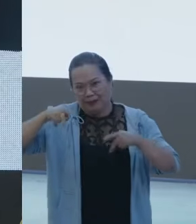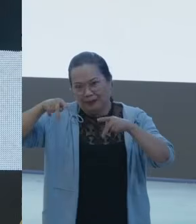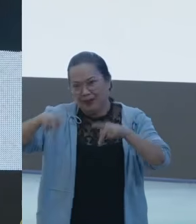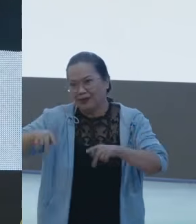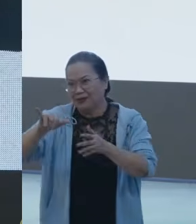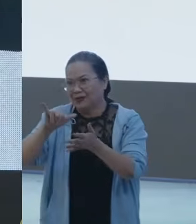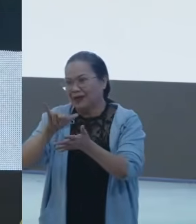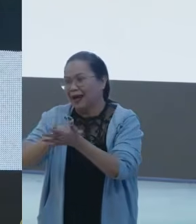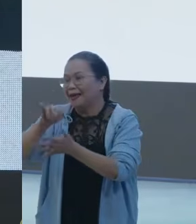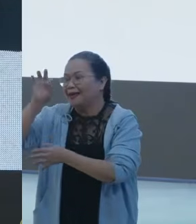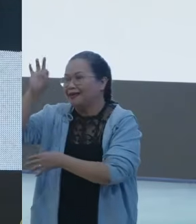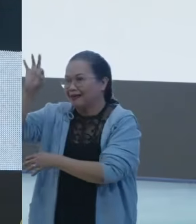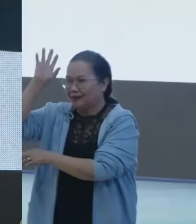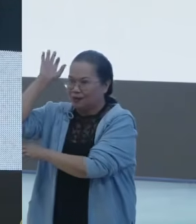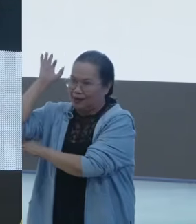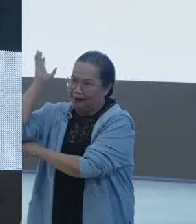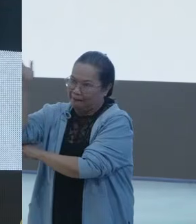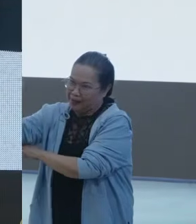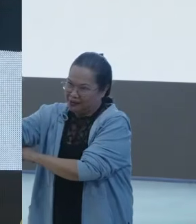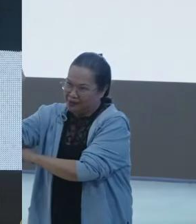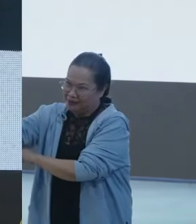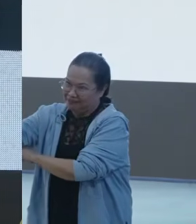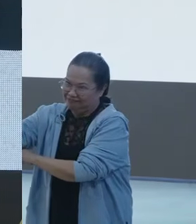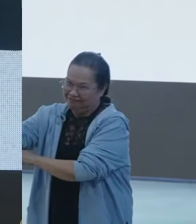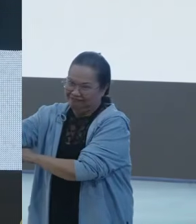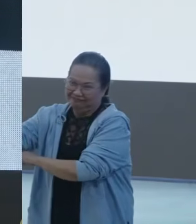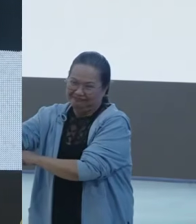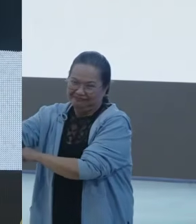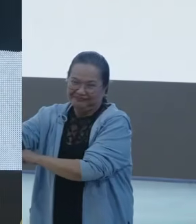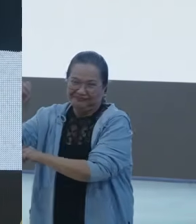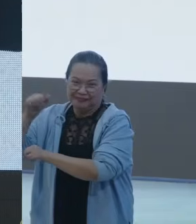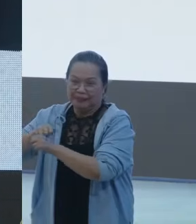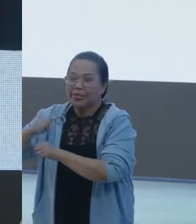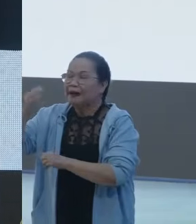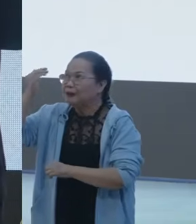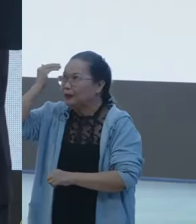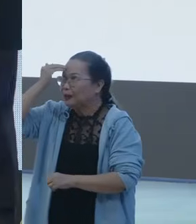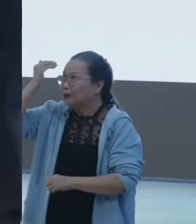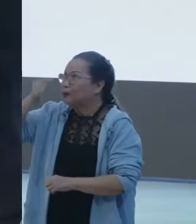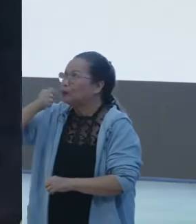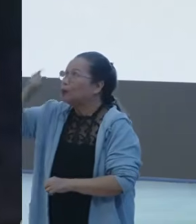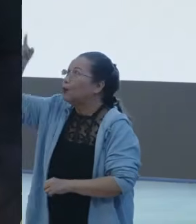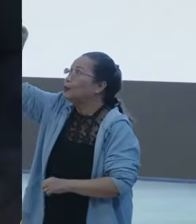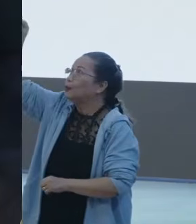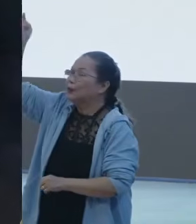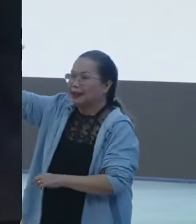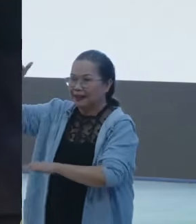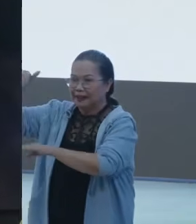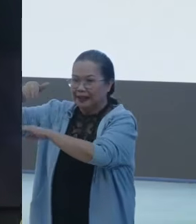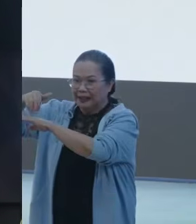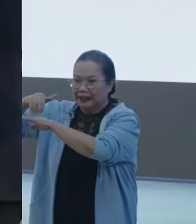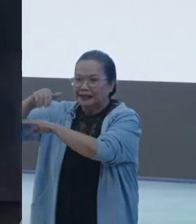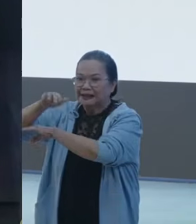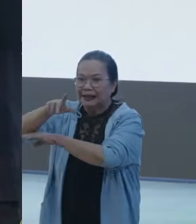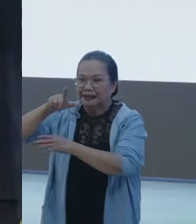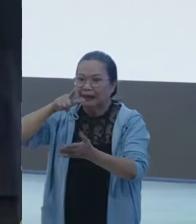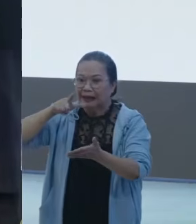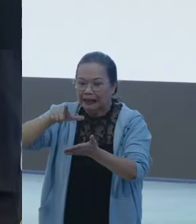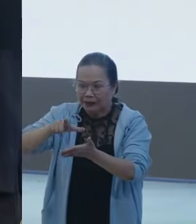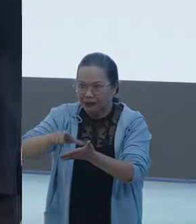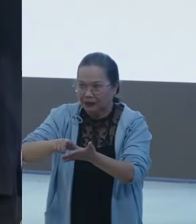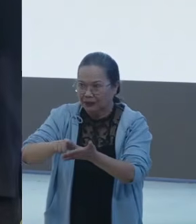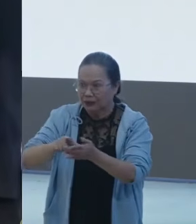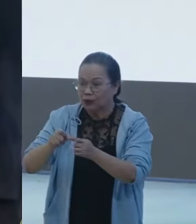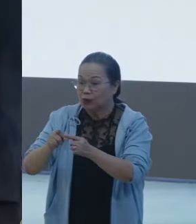akda, ang nagpadala ng liham. Kilalanin natin ang pinadalhan ng liham. Isang tunay